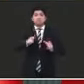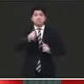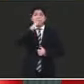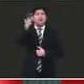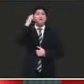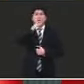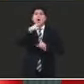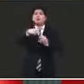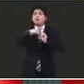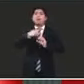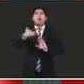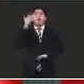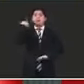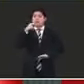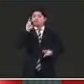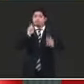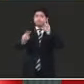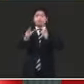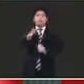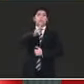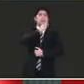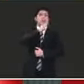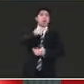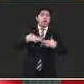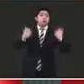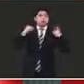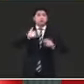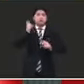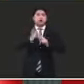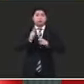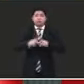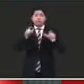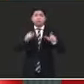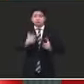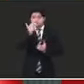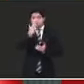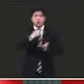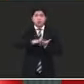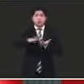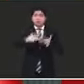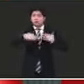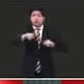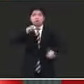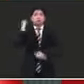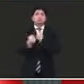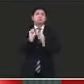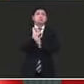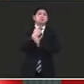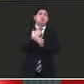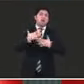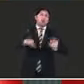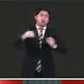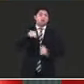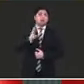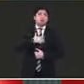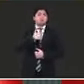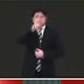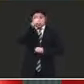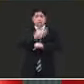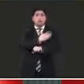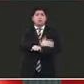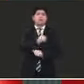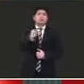tehditleri önceden görebilme ve hızla tedbir alabilme kabiliyetine sahip bir ülkedir